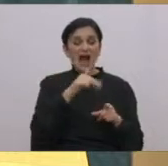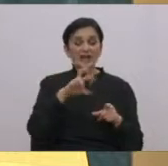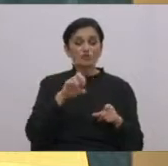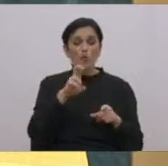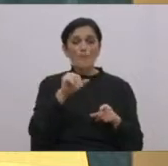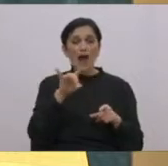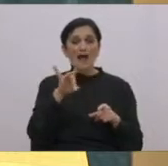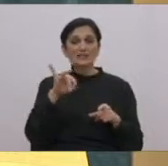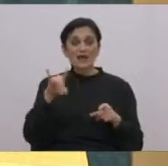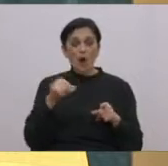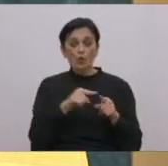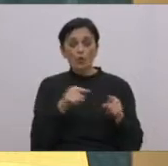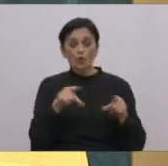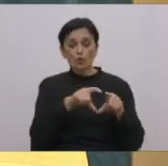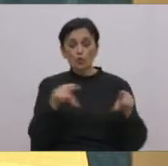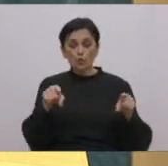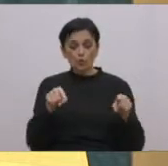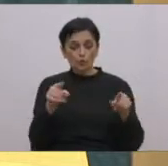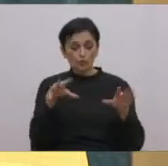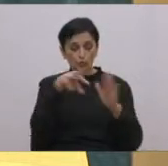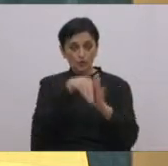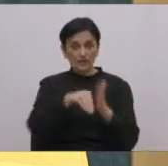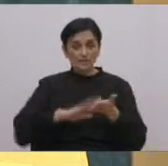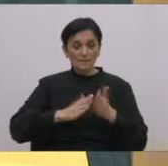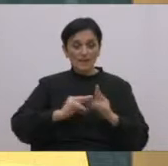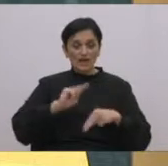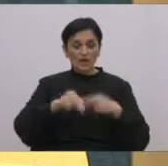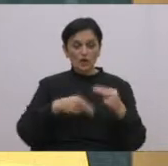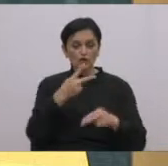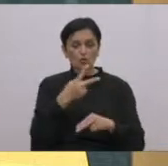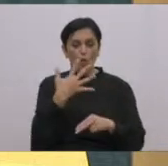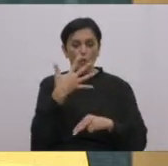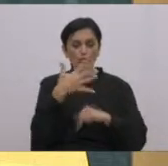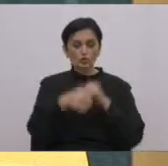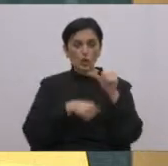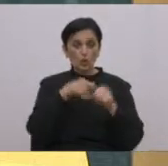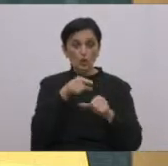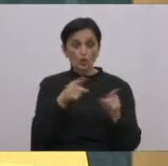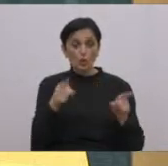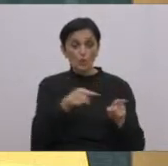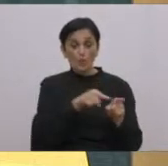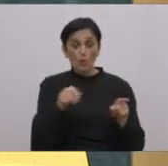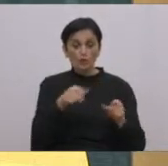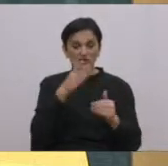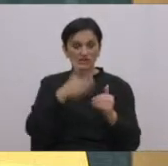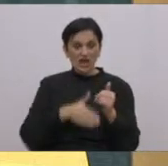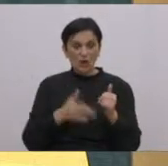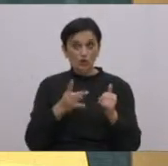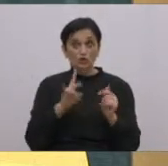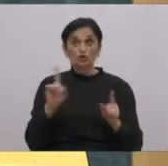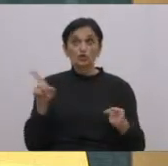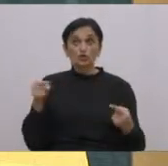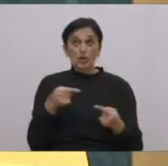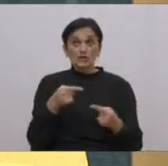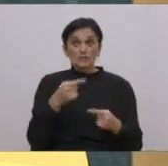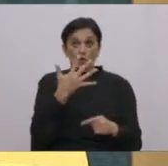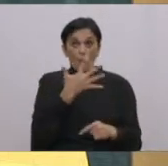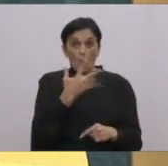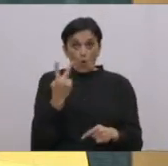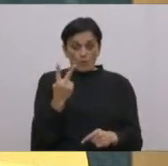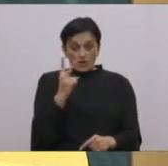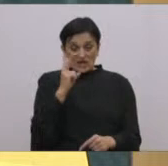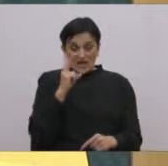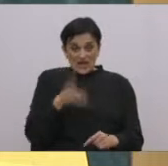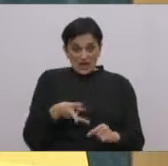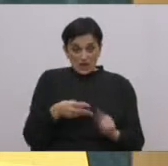monakvets moitsavs da khelchekurlebit 2025 tsels utsebs amonakvets dasruleba chesabamitsat 52